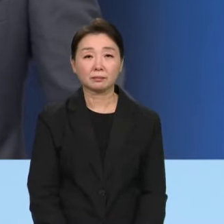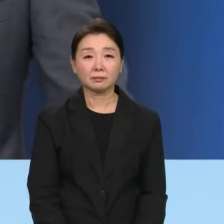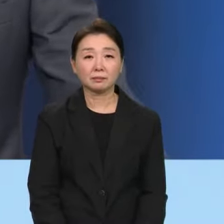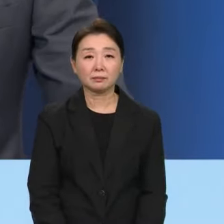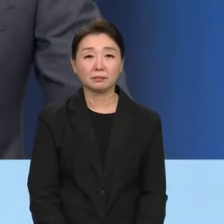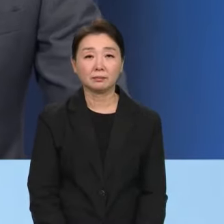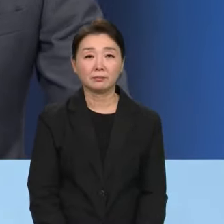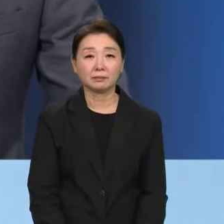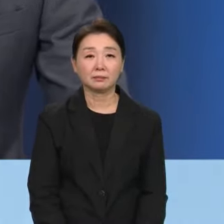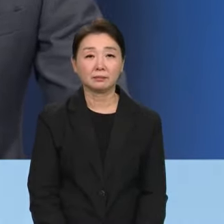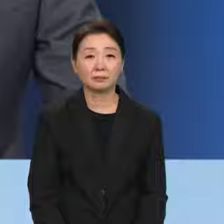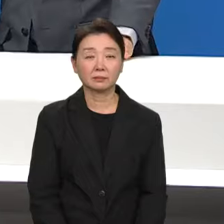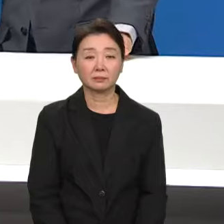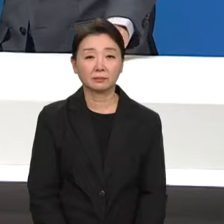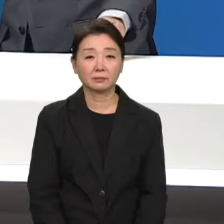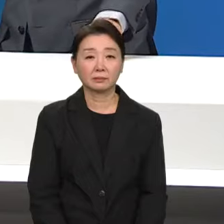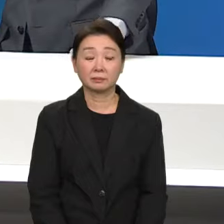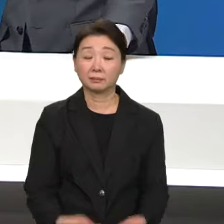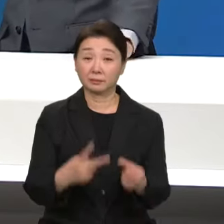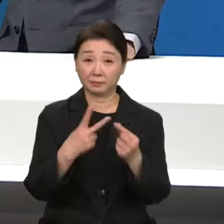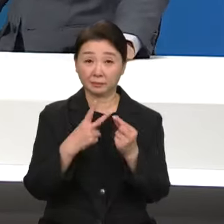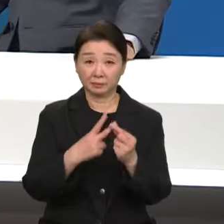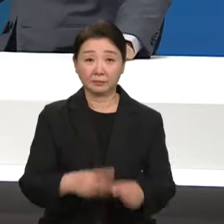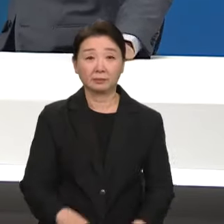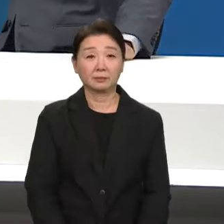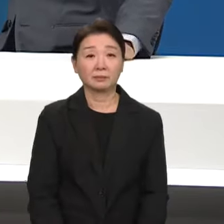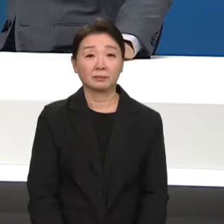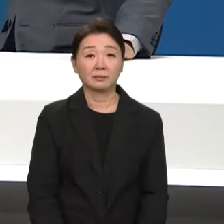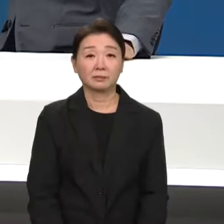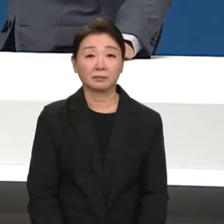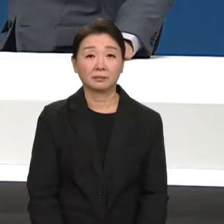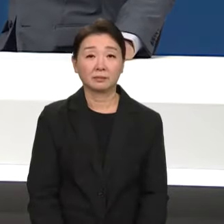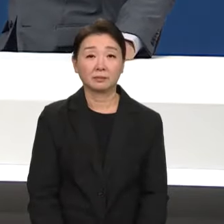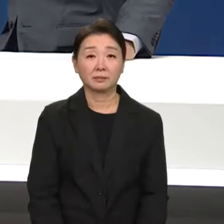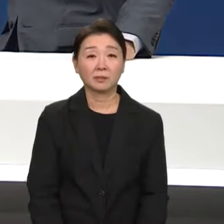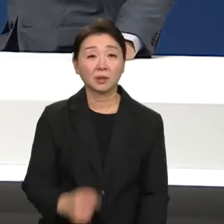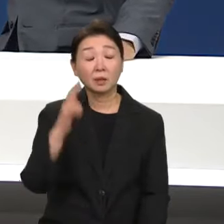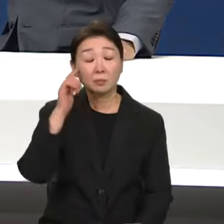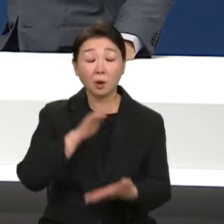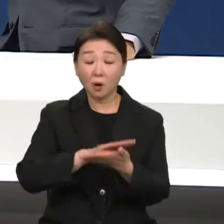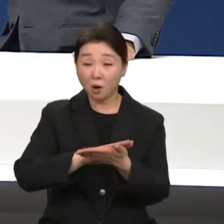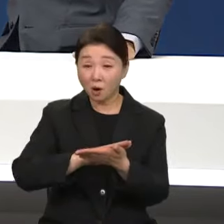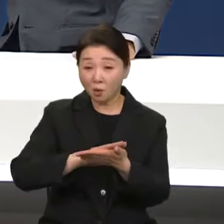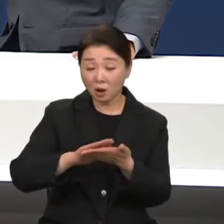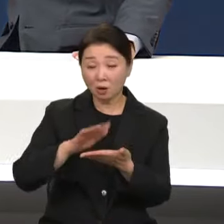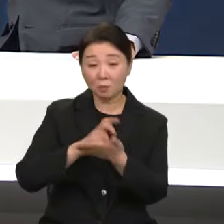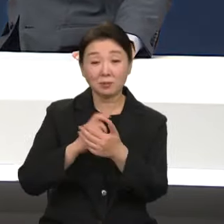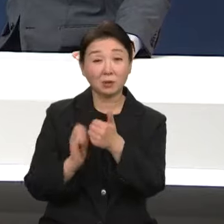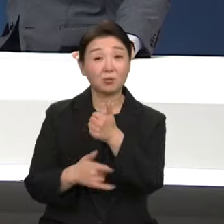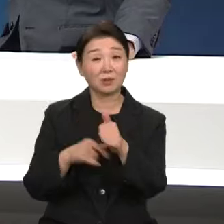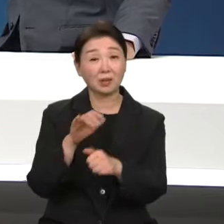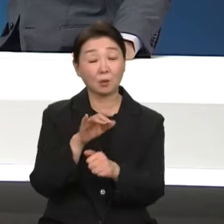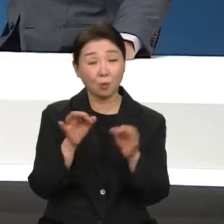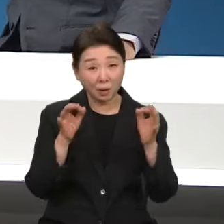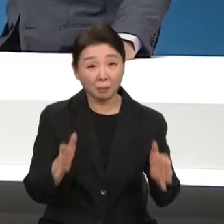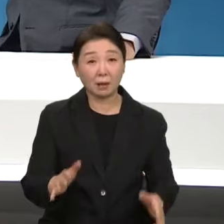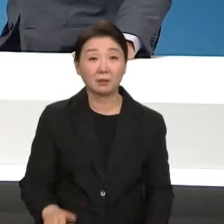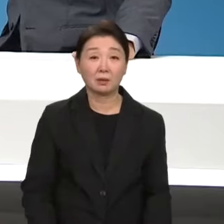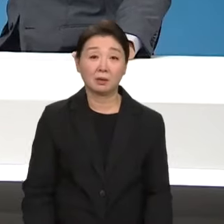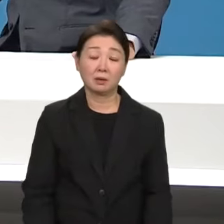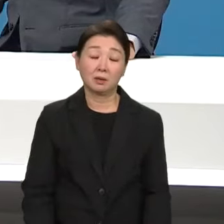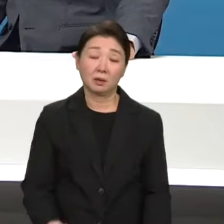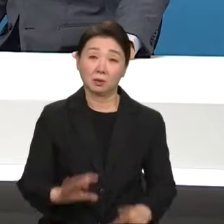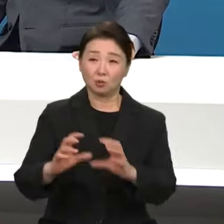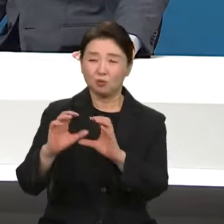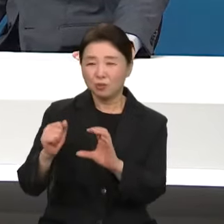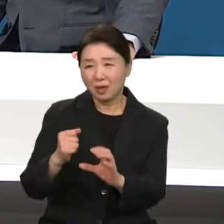다음 이슈 바로 보죠. 네, 두 번째 이슈 바로 보겠습니다. 자, 모처럼 평화로운 법사위. 자, 바람 잘 날아남는 국민의힘과는